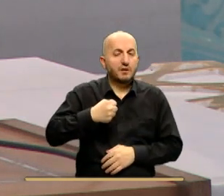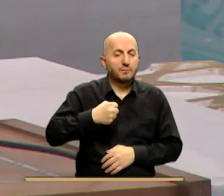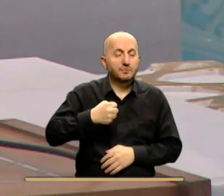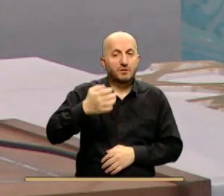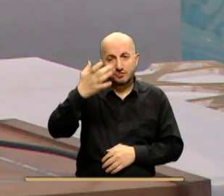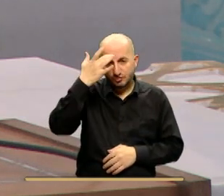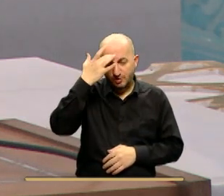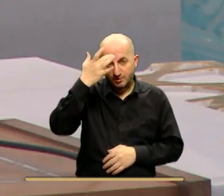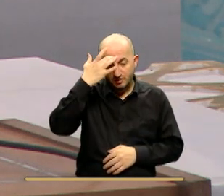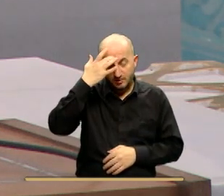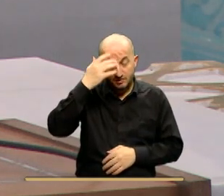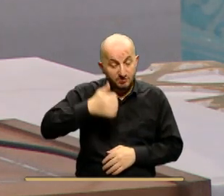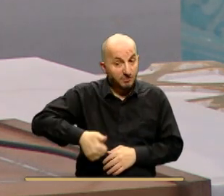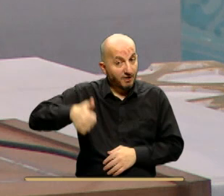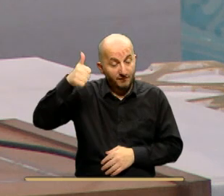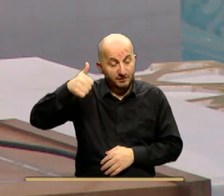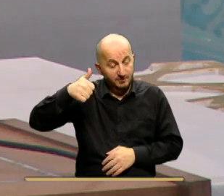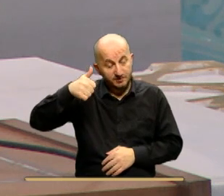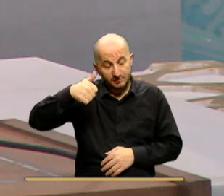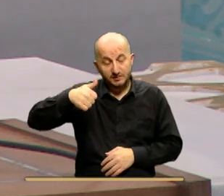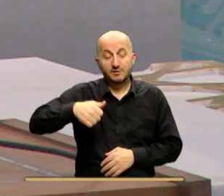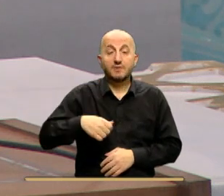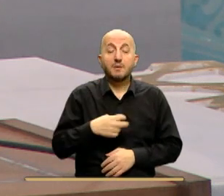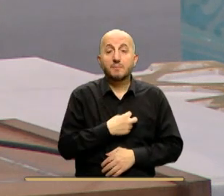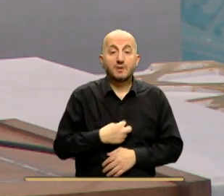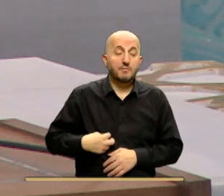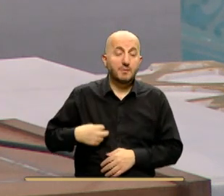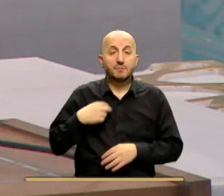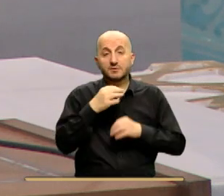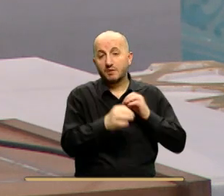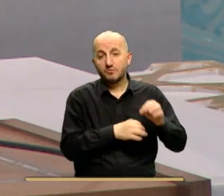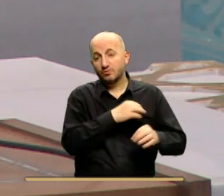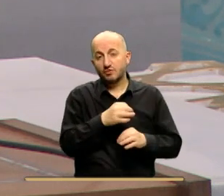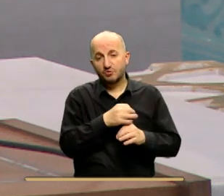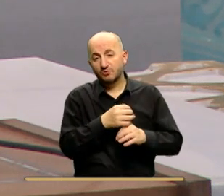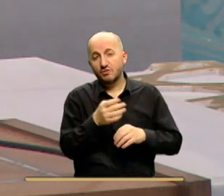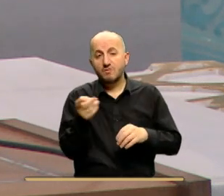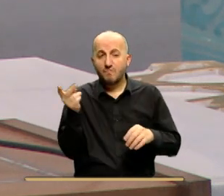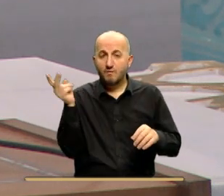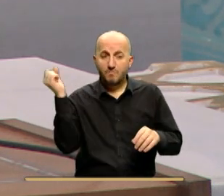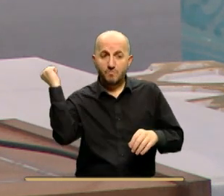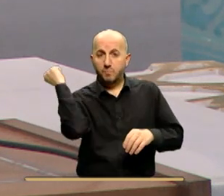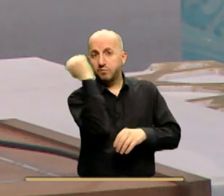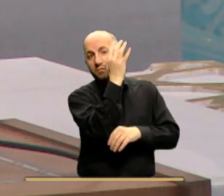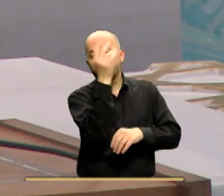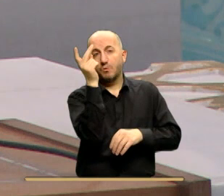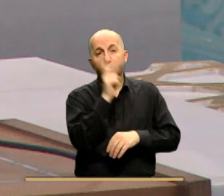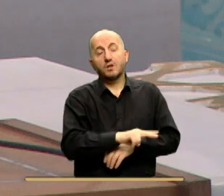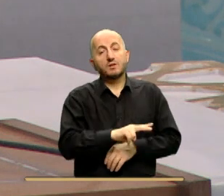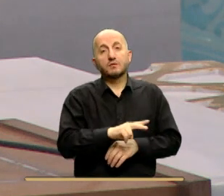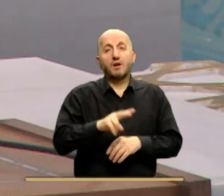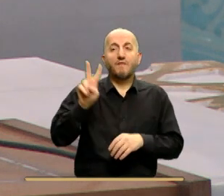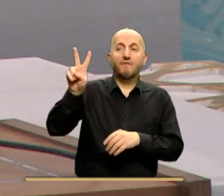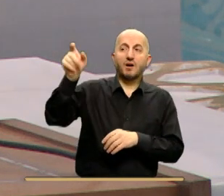şehitlerin efendisi Hazreti Hamza'yı, Peygamberimizin amcasını şehit eden Vahşiye